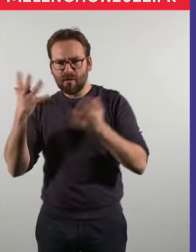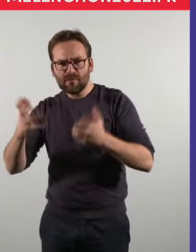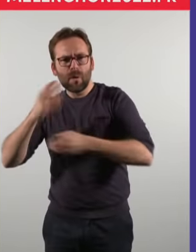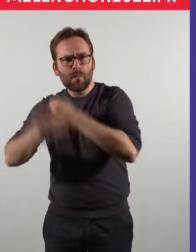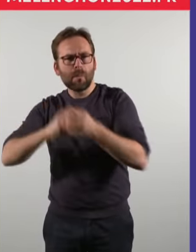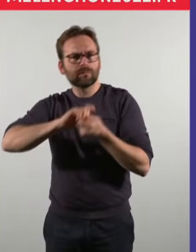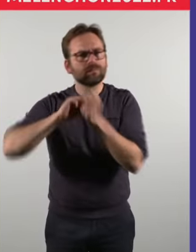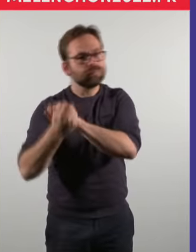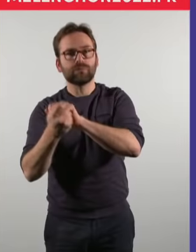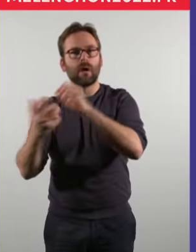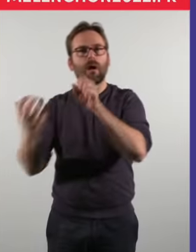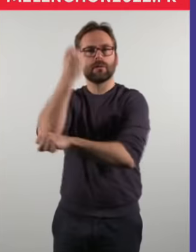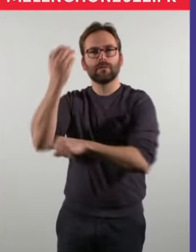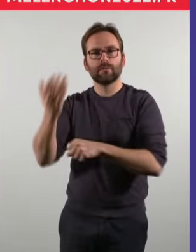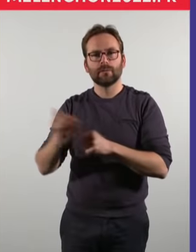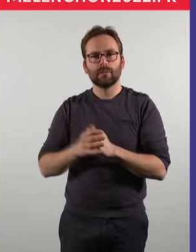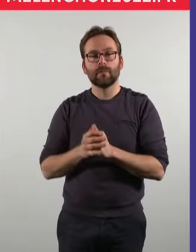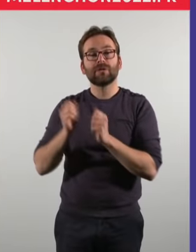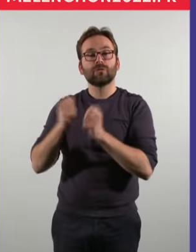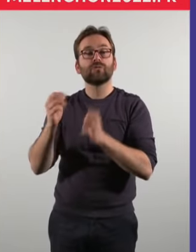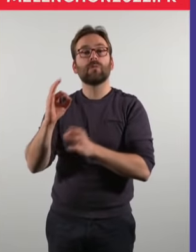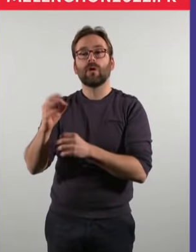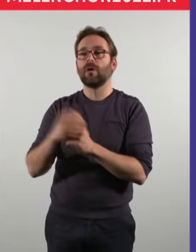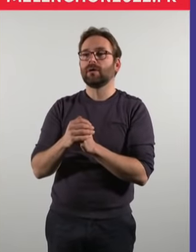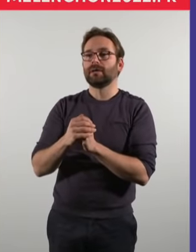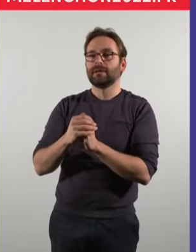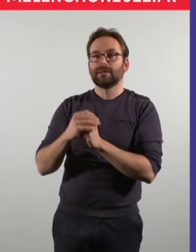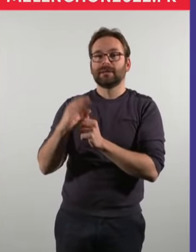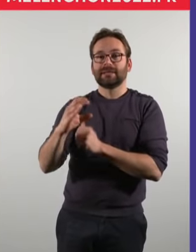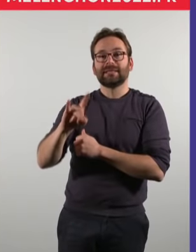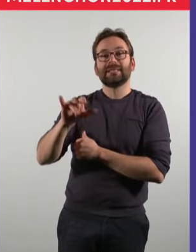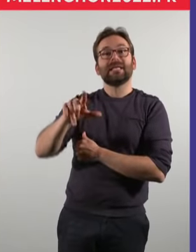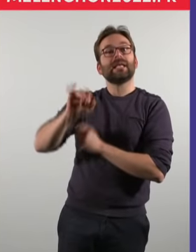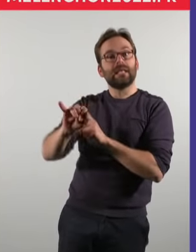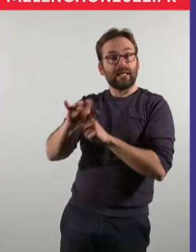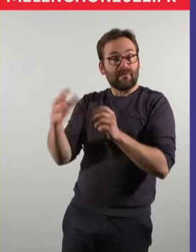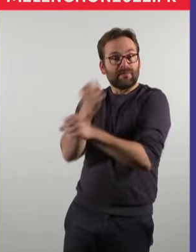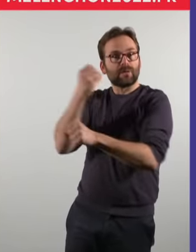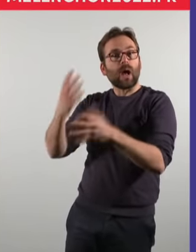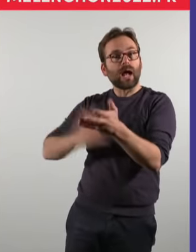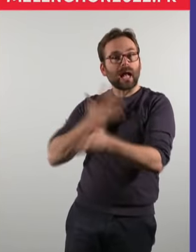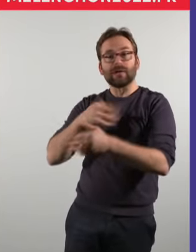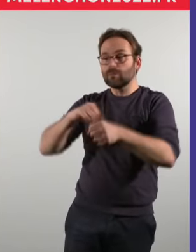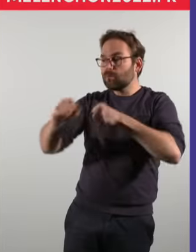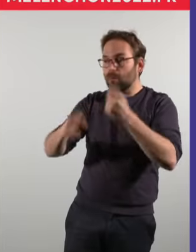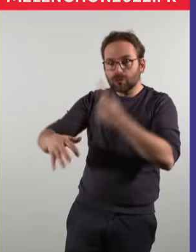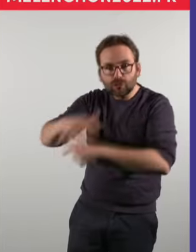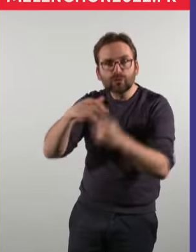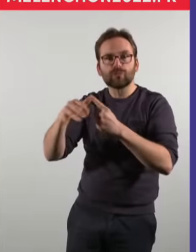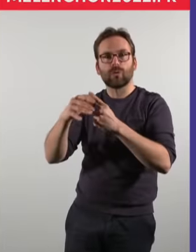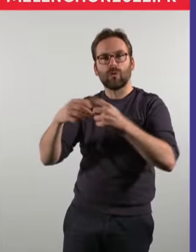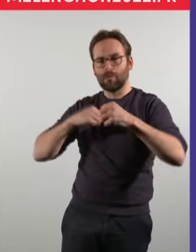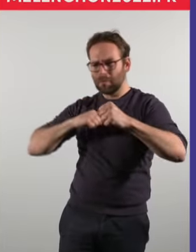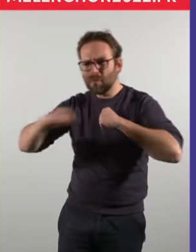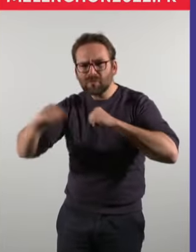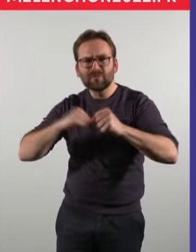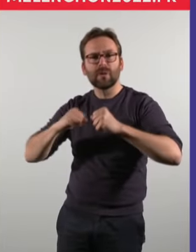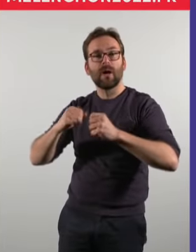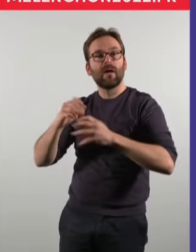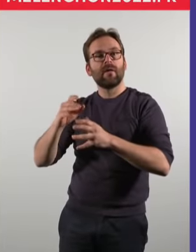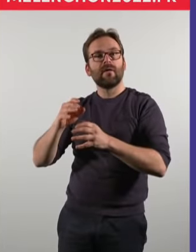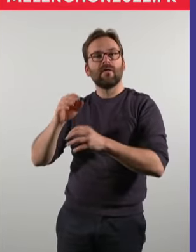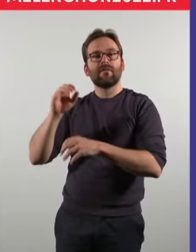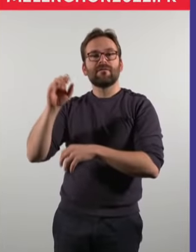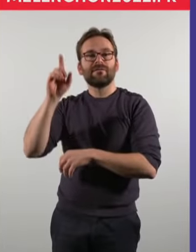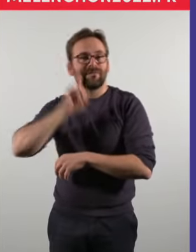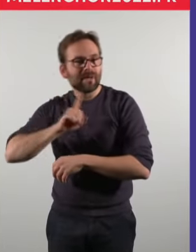société. Mais cette victoire au Chili, c'est aussi celle des mouvements sociaux. C'est aussi celle des mobilisations